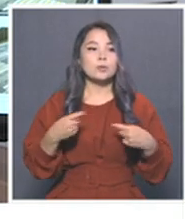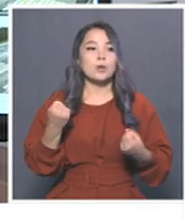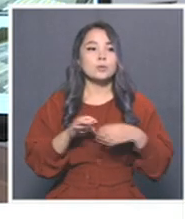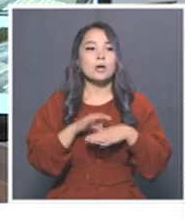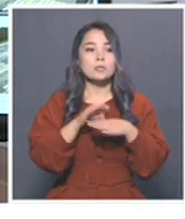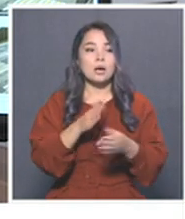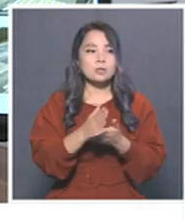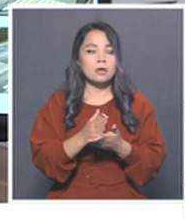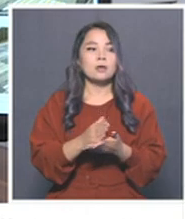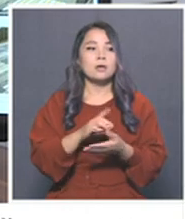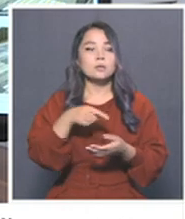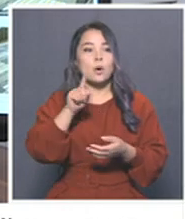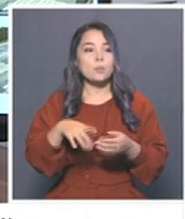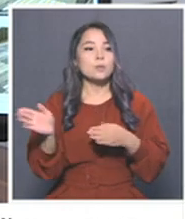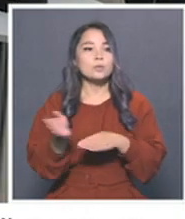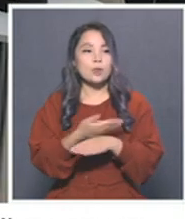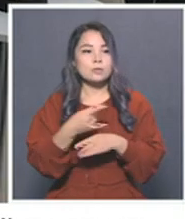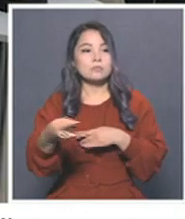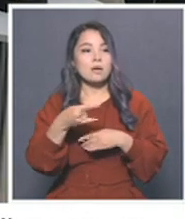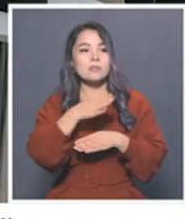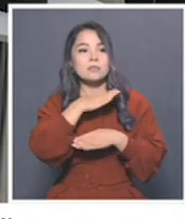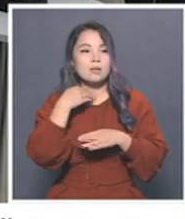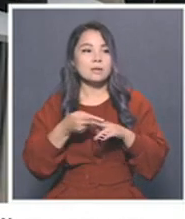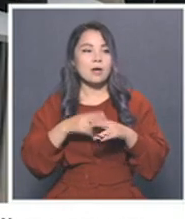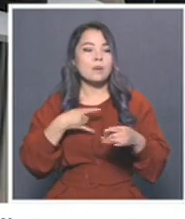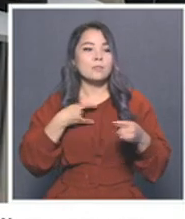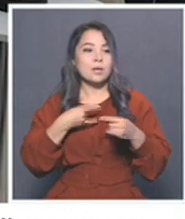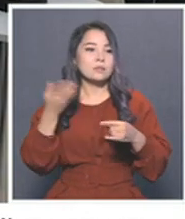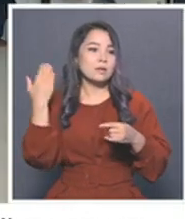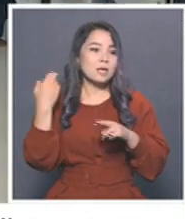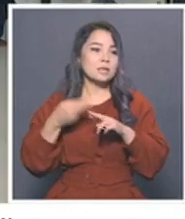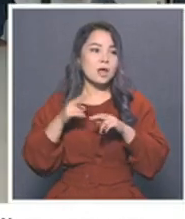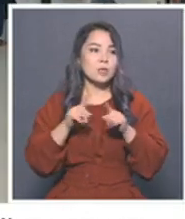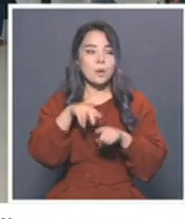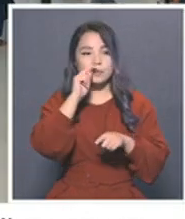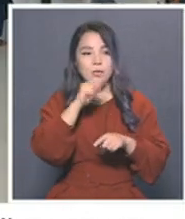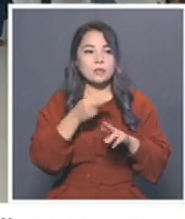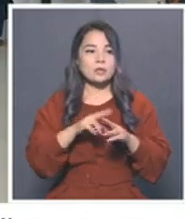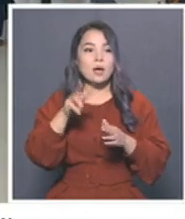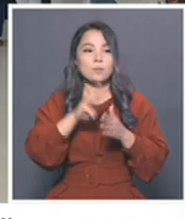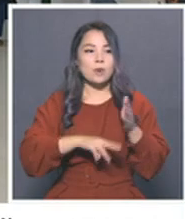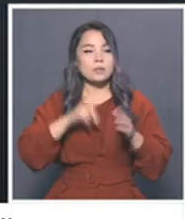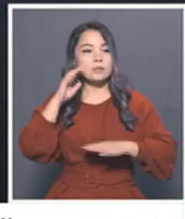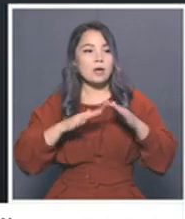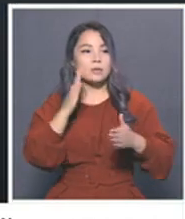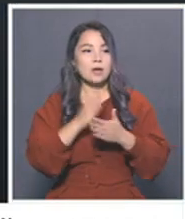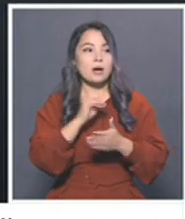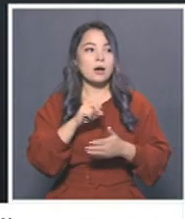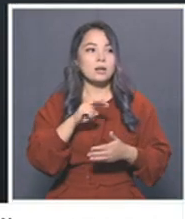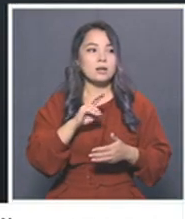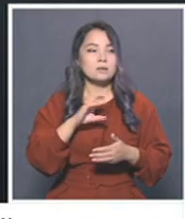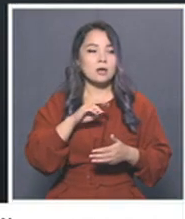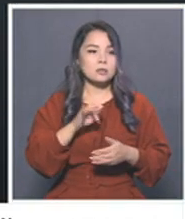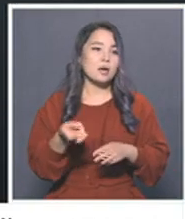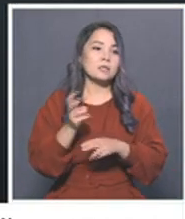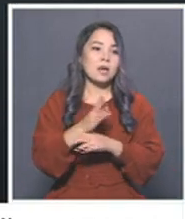ғой жаңағы, алдың мемлекеттік нөмірлерін шешіп тастап жүретін. Жаңа функция енгізілгелі айыппұлға күмәнданатындар көбейген. Солардың бірі Александр Низамов.